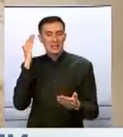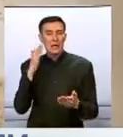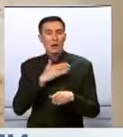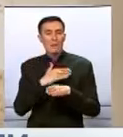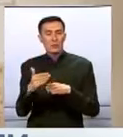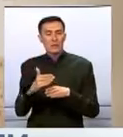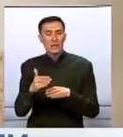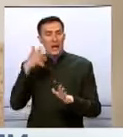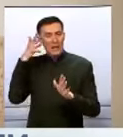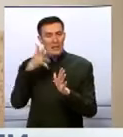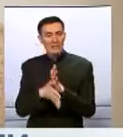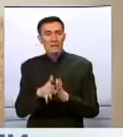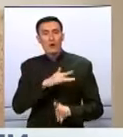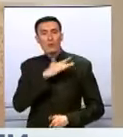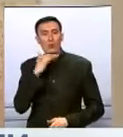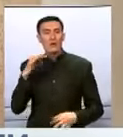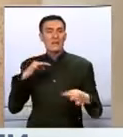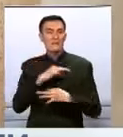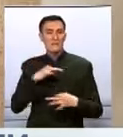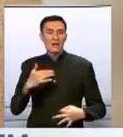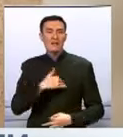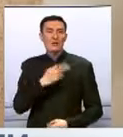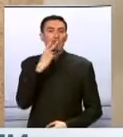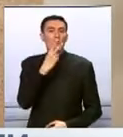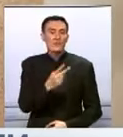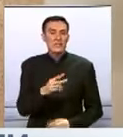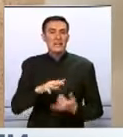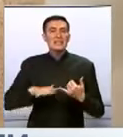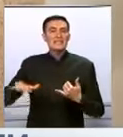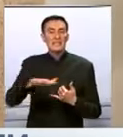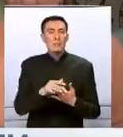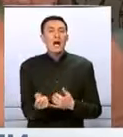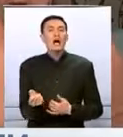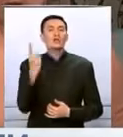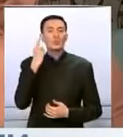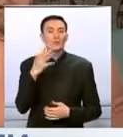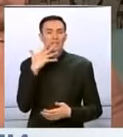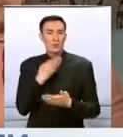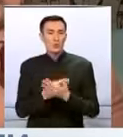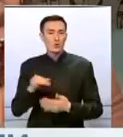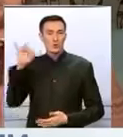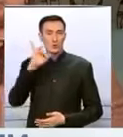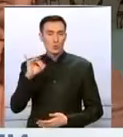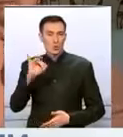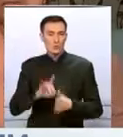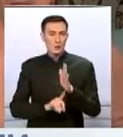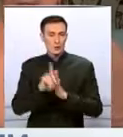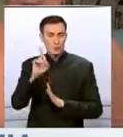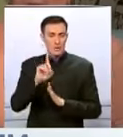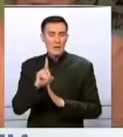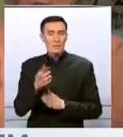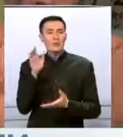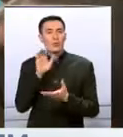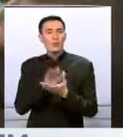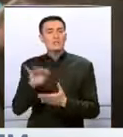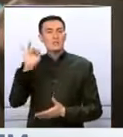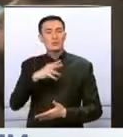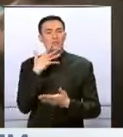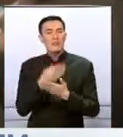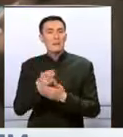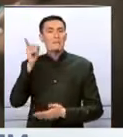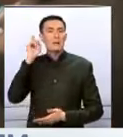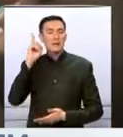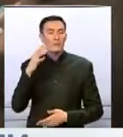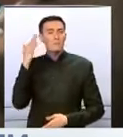этого увеличилось число венгров, которые хотели увидеть землю, откуда их народ берет свое начало. По словам Андраша Барани, ознакомиться с историей своих